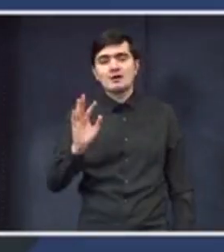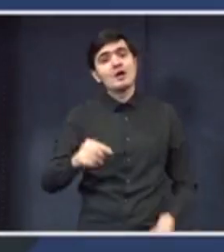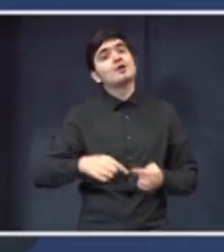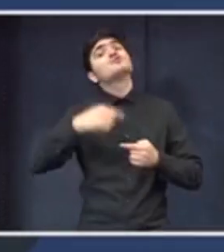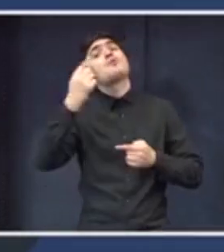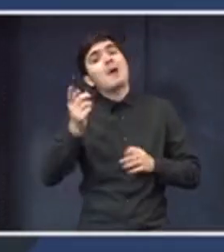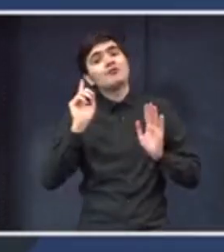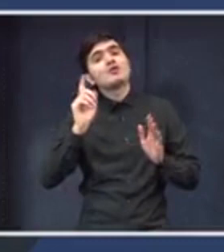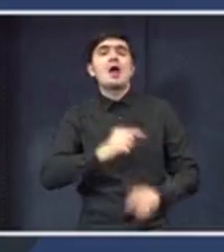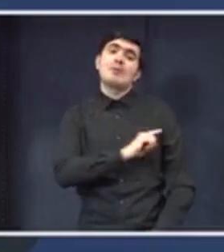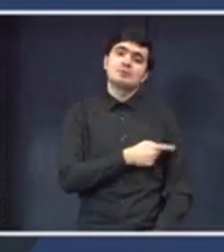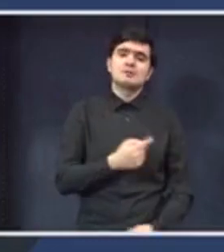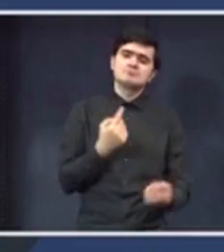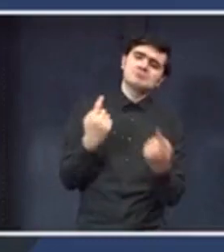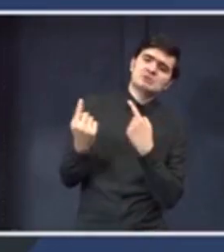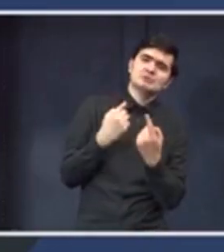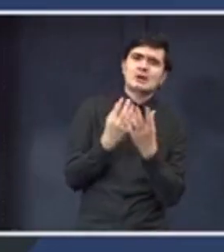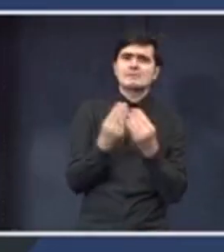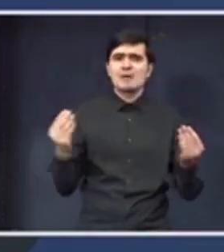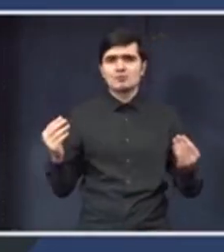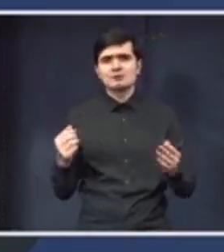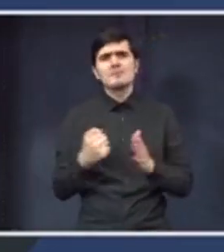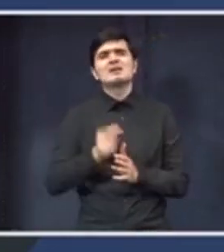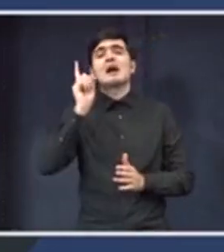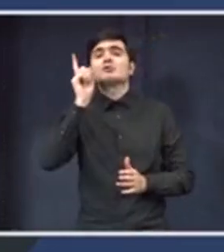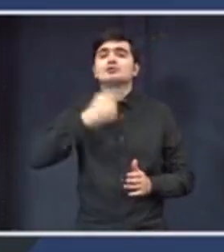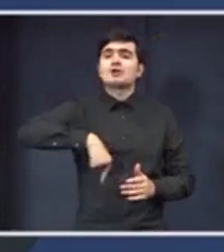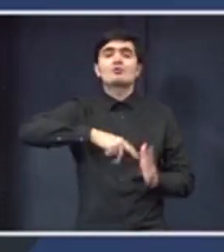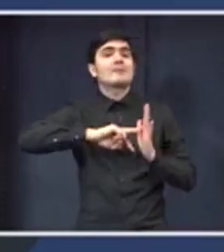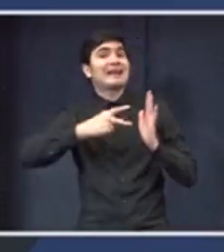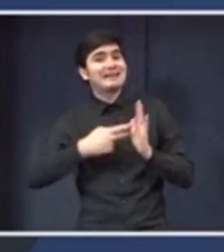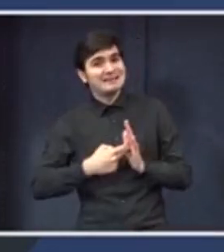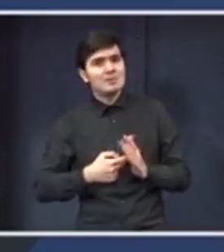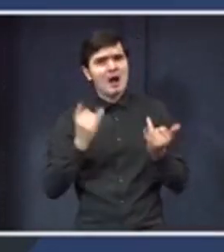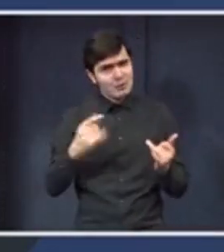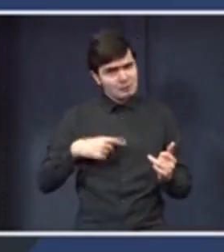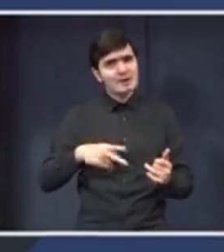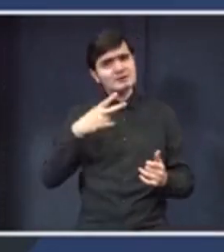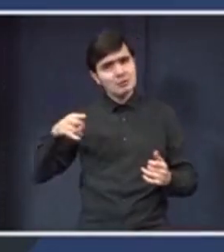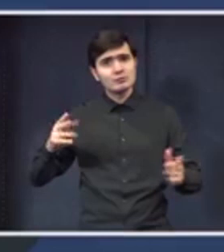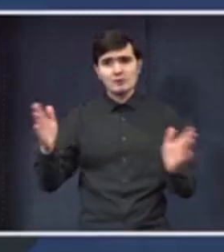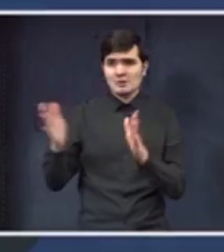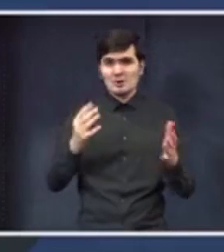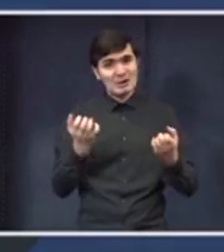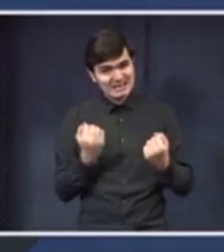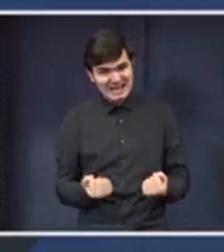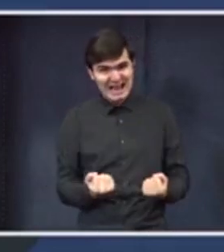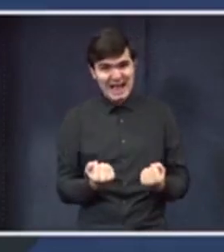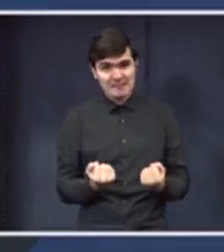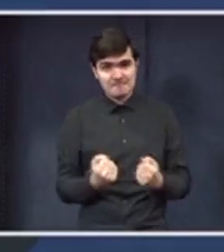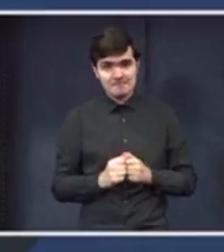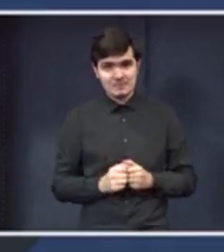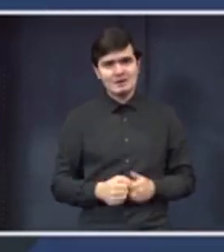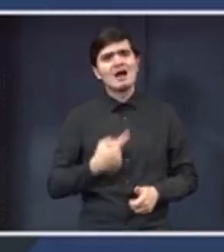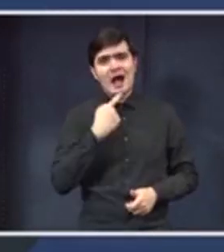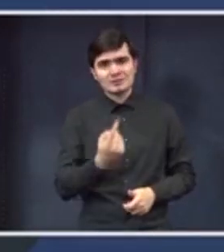putem discuta de mai multe lucruri. Dar până atunci pregătim. Suntem încă într-o perioadă dificilă. Am